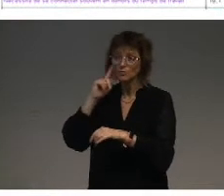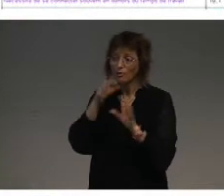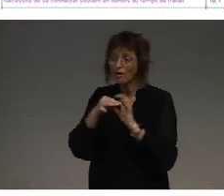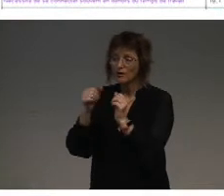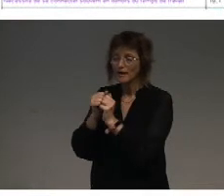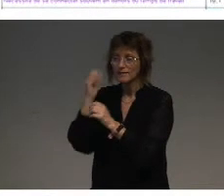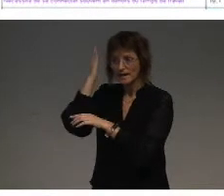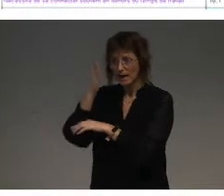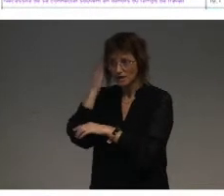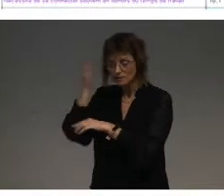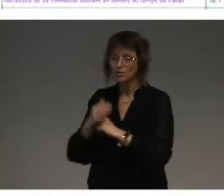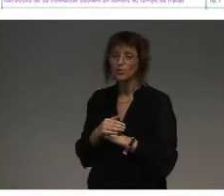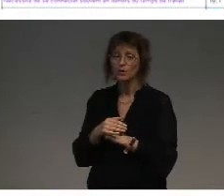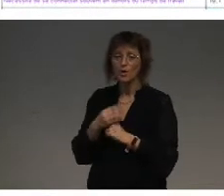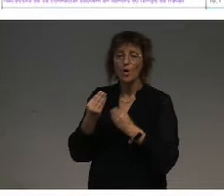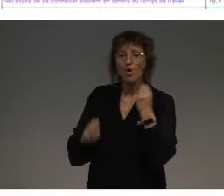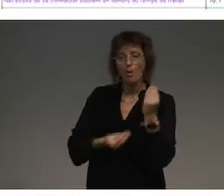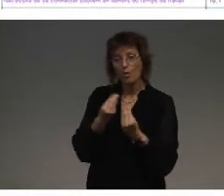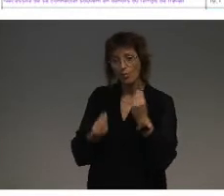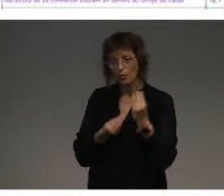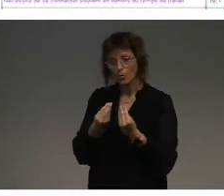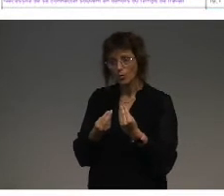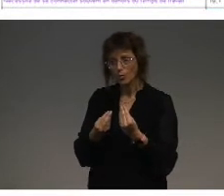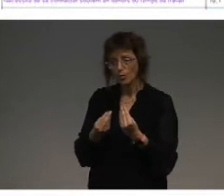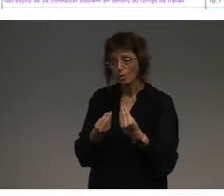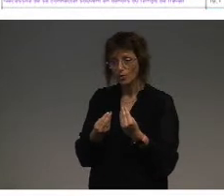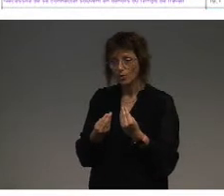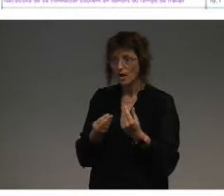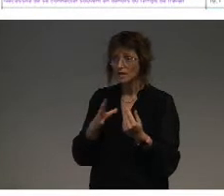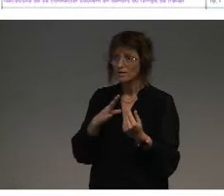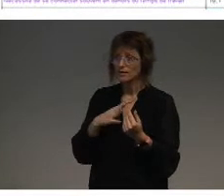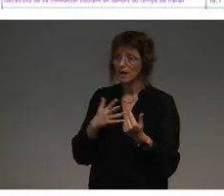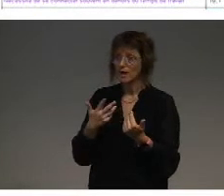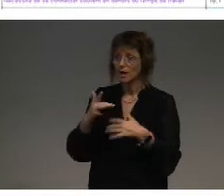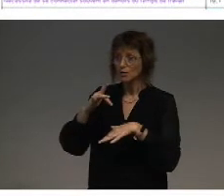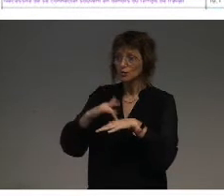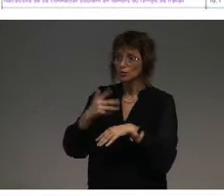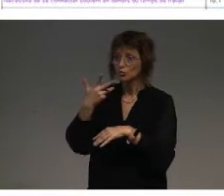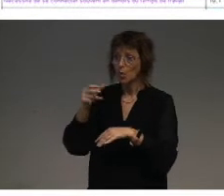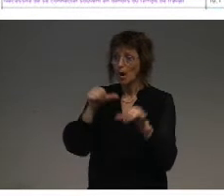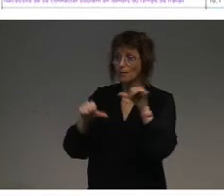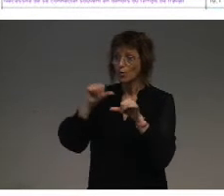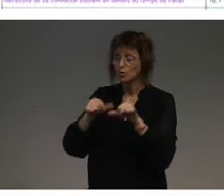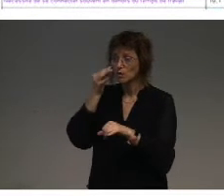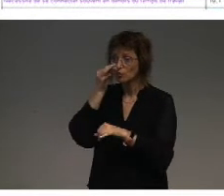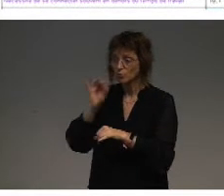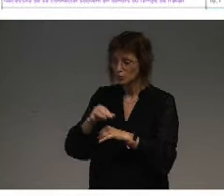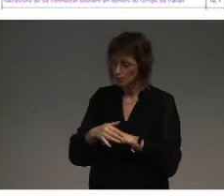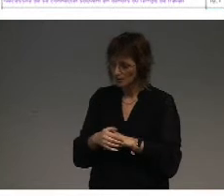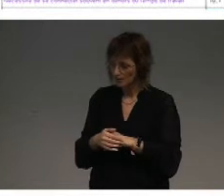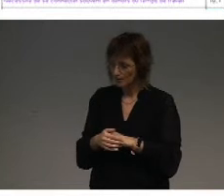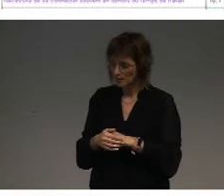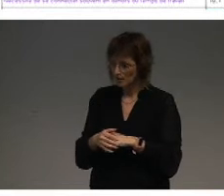ou pour les expositions à plus de 3 polluants classés ou non, pour le profil E, on a à peu près 78% des